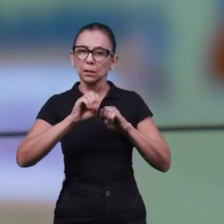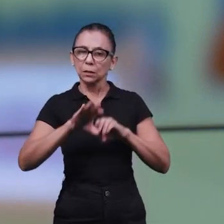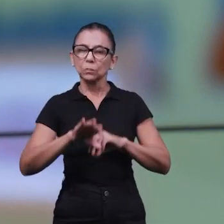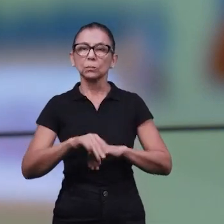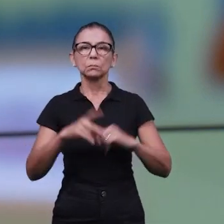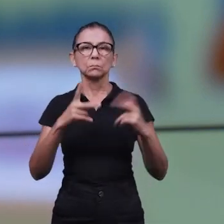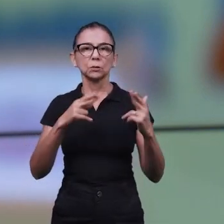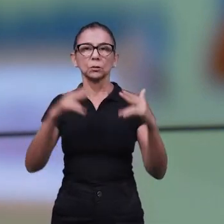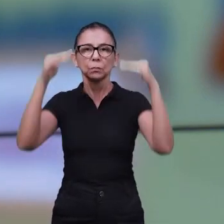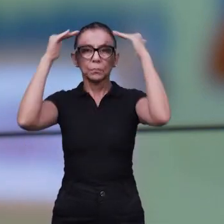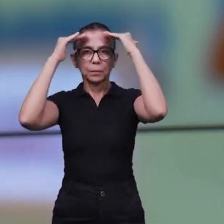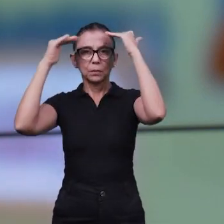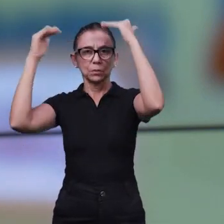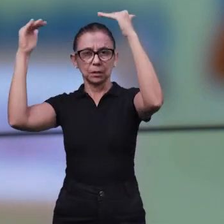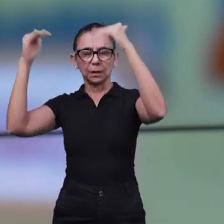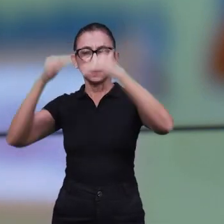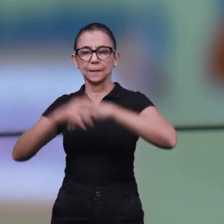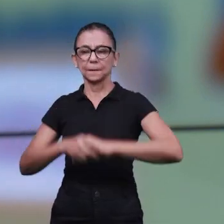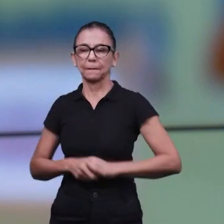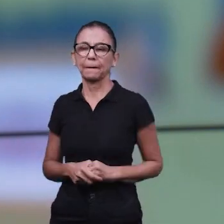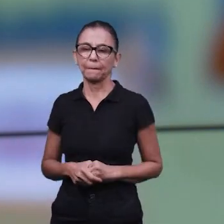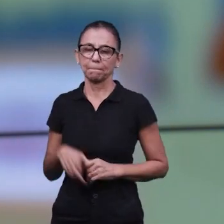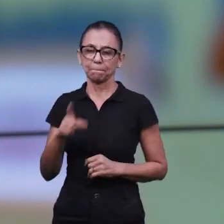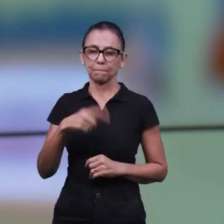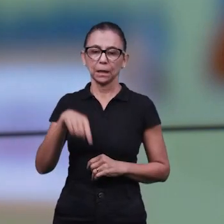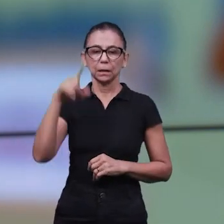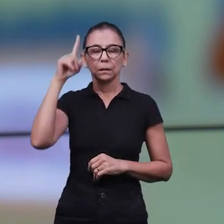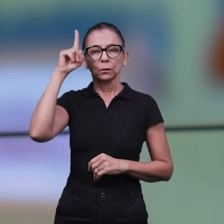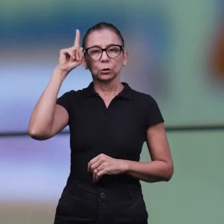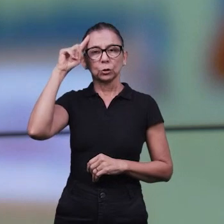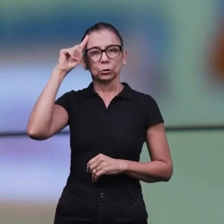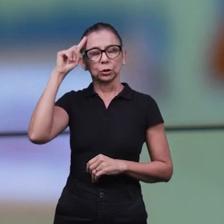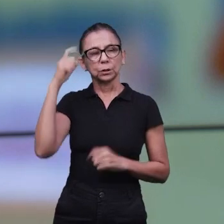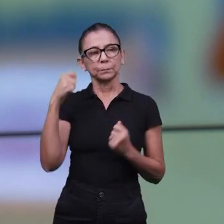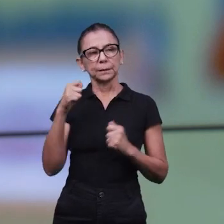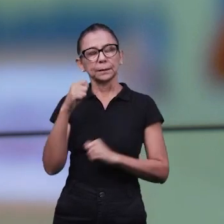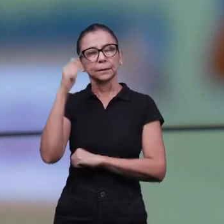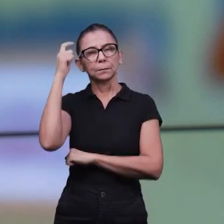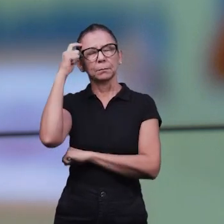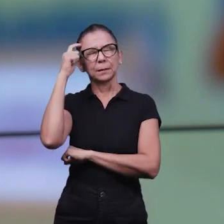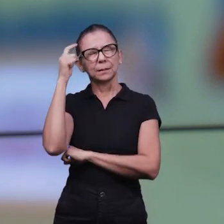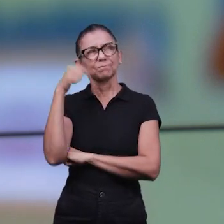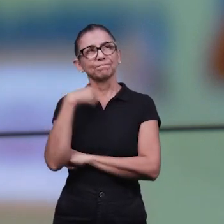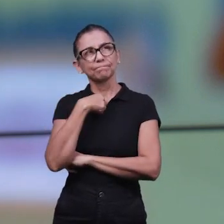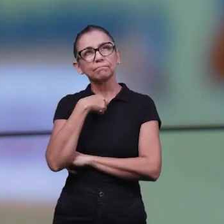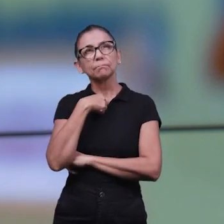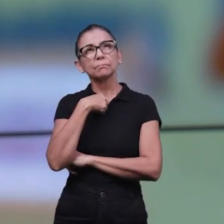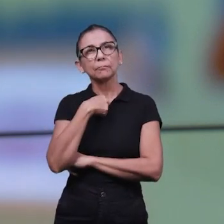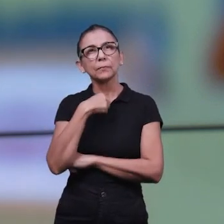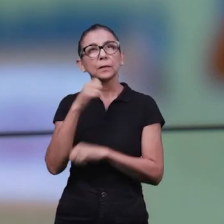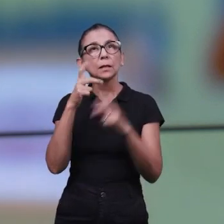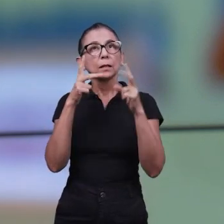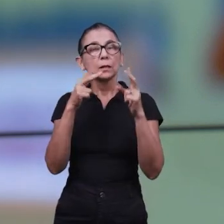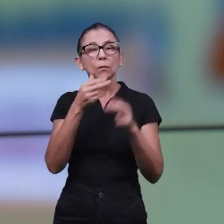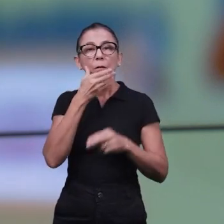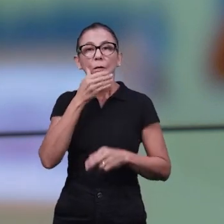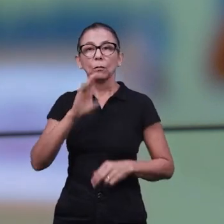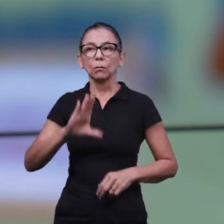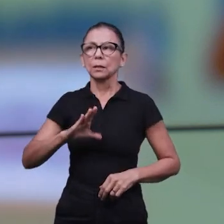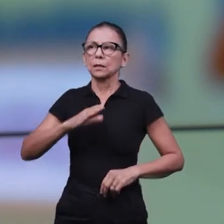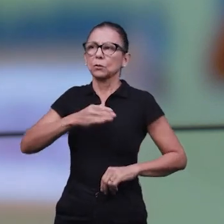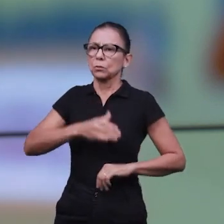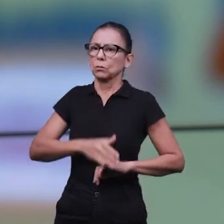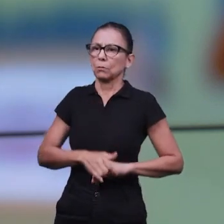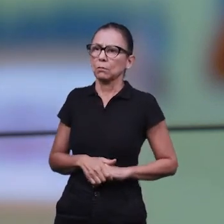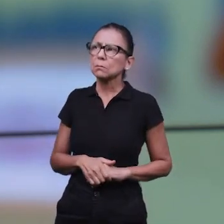Nous allons à la fontaine de vivre tous les jours. Nous allons penser sur cela. Nous voulons être comme les vaillants de David et